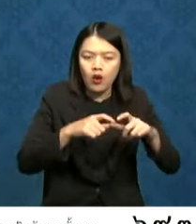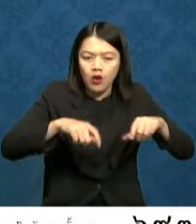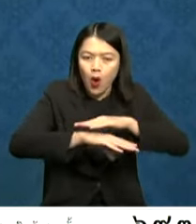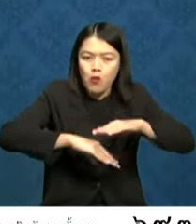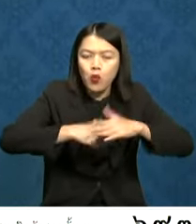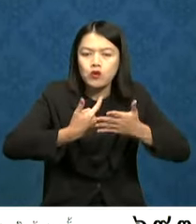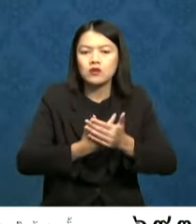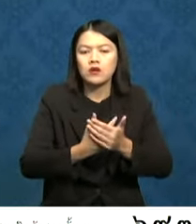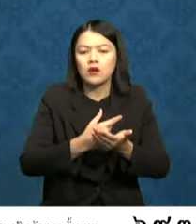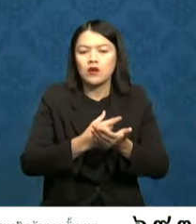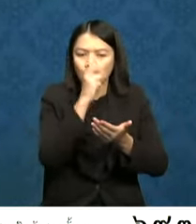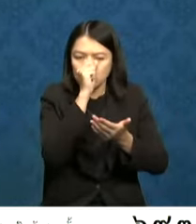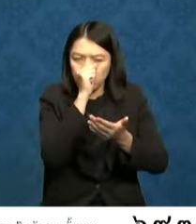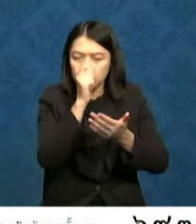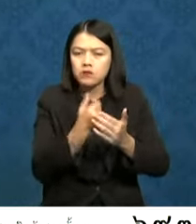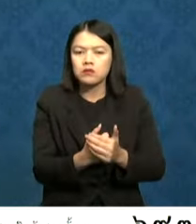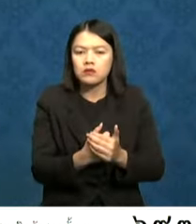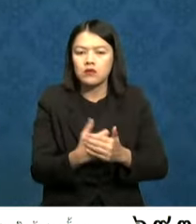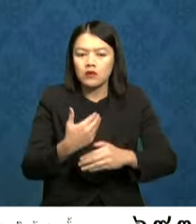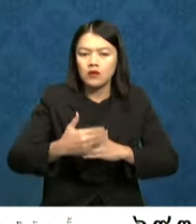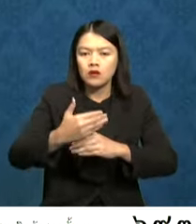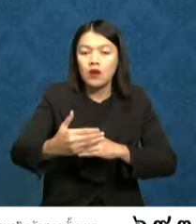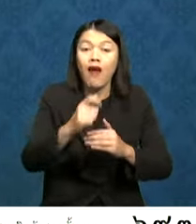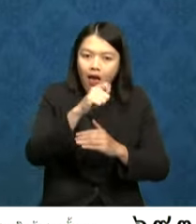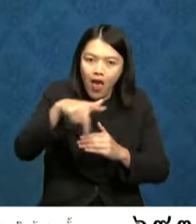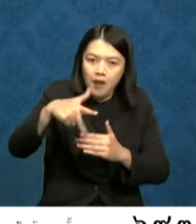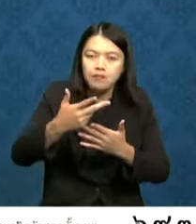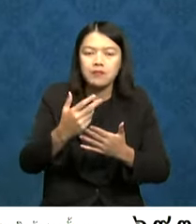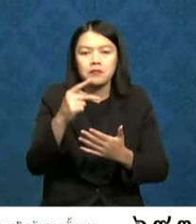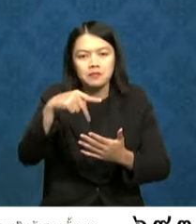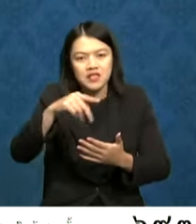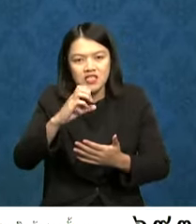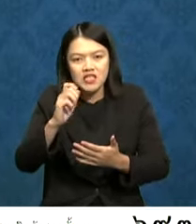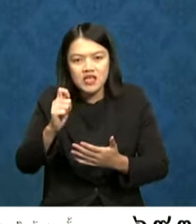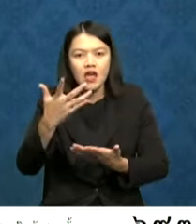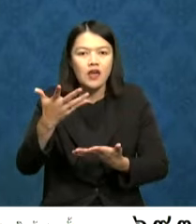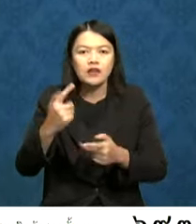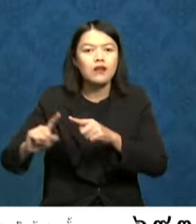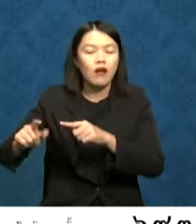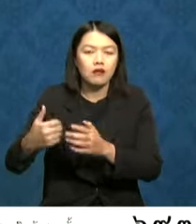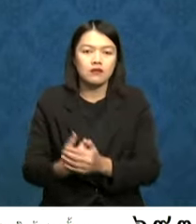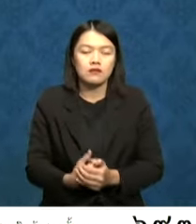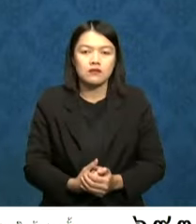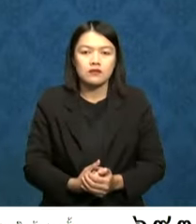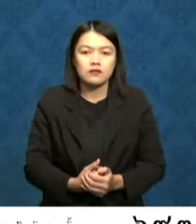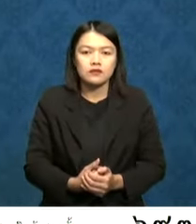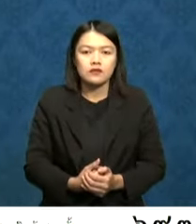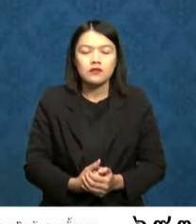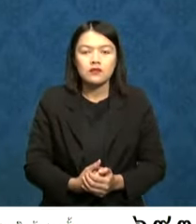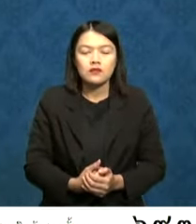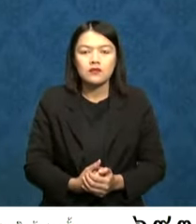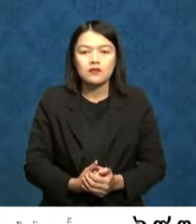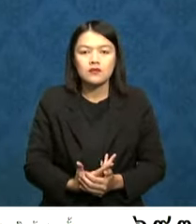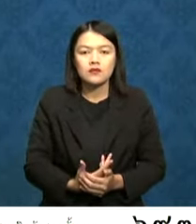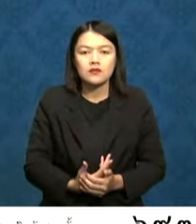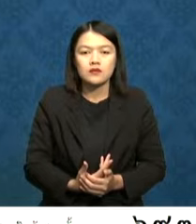หรือการประกอบและการทดสอบชิปปลายน้ำก็อย่างเช่นในเรื่องของแอปพลิเคชันและ pcbรวมถึง pcbaต่างๆไปดูกันต่อที่ความ